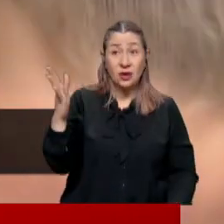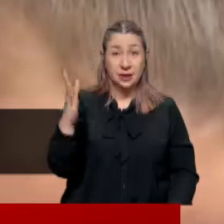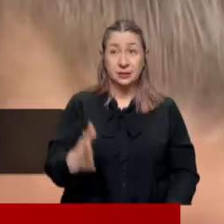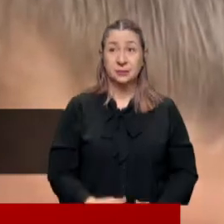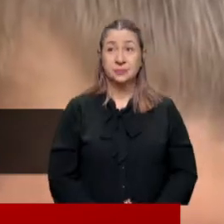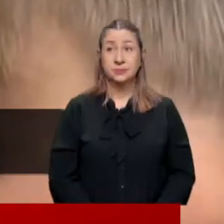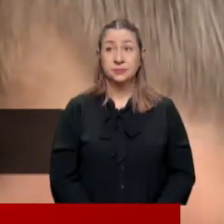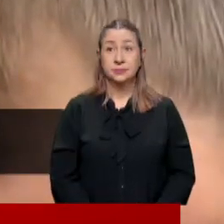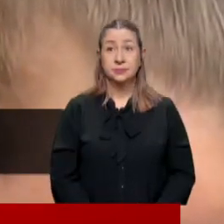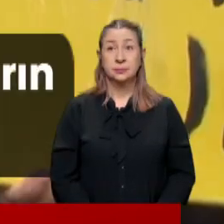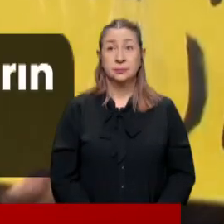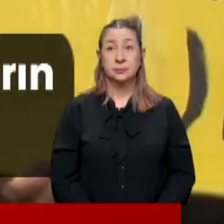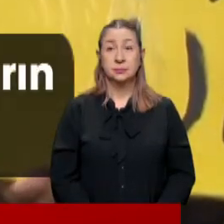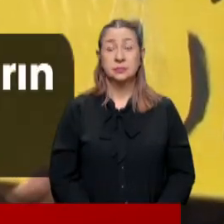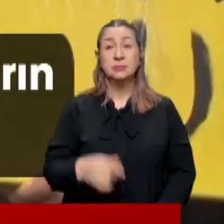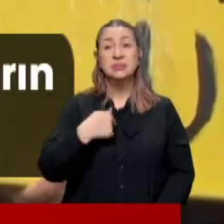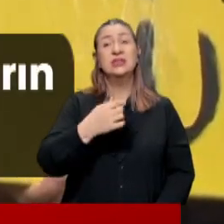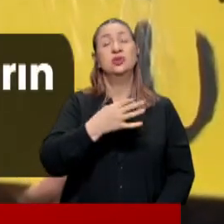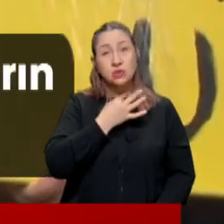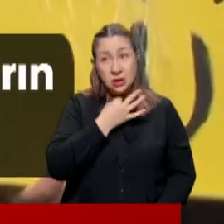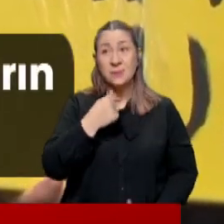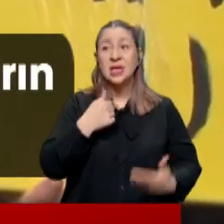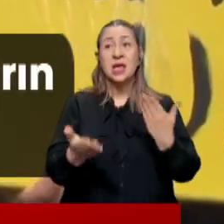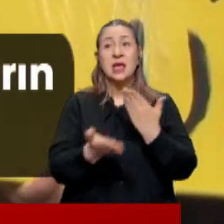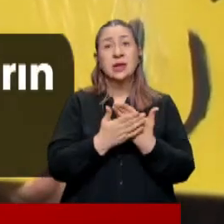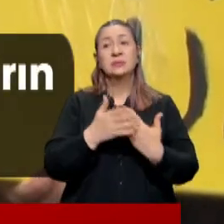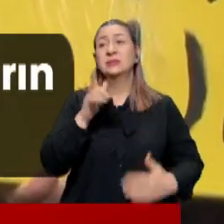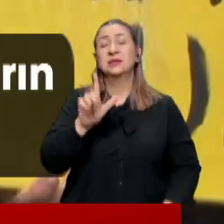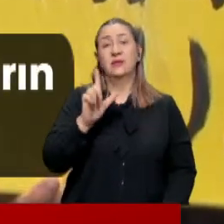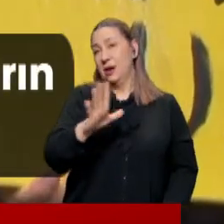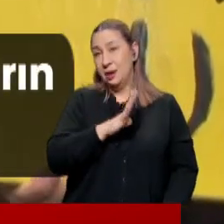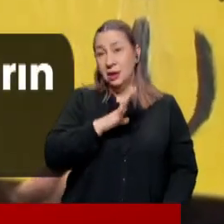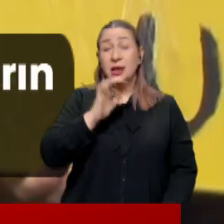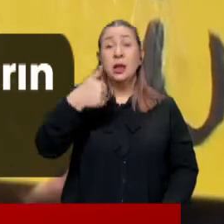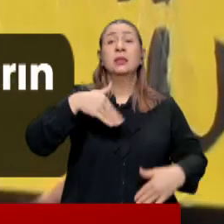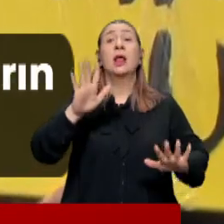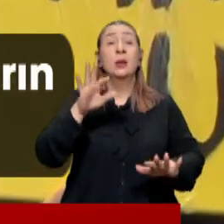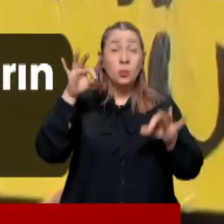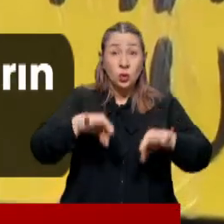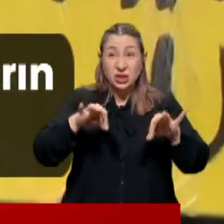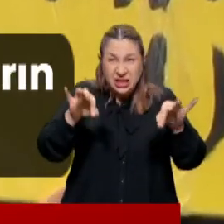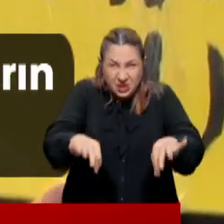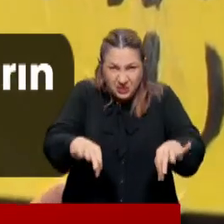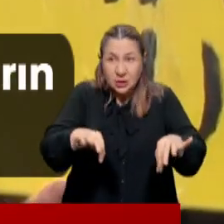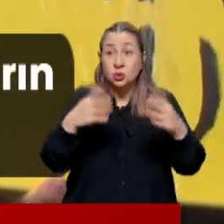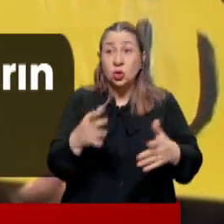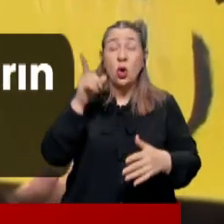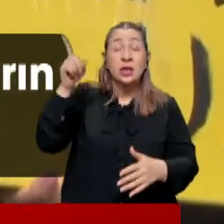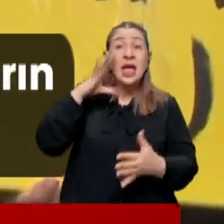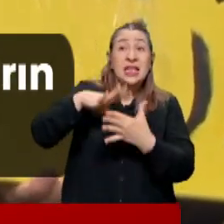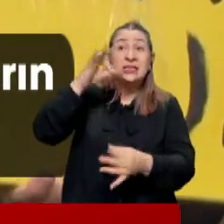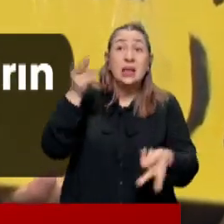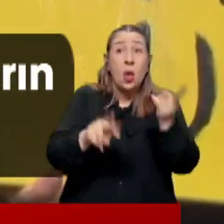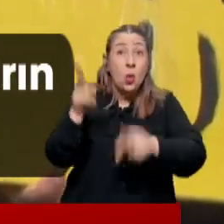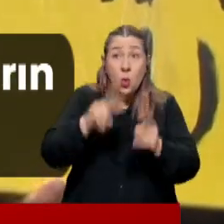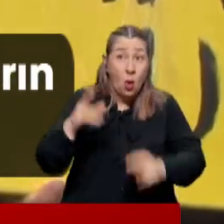abone ol Bu bir rica ediyoruz bizim yardıma ihtiyacı var yani değil bugün şimdi Çünkü